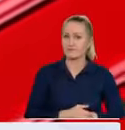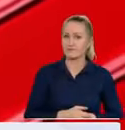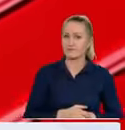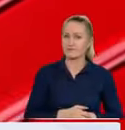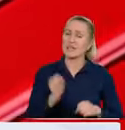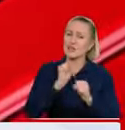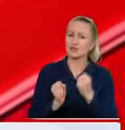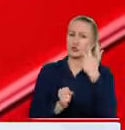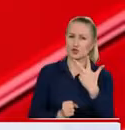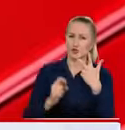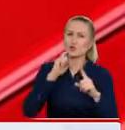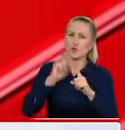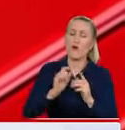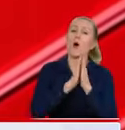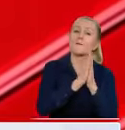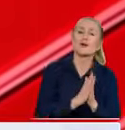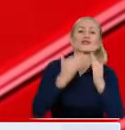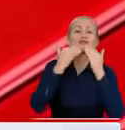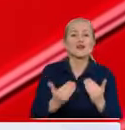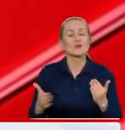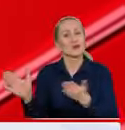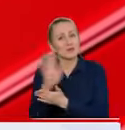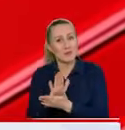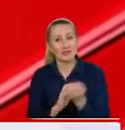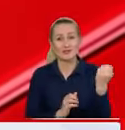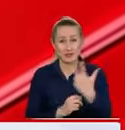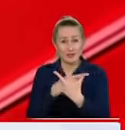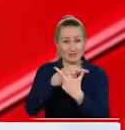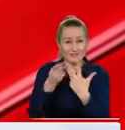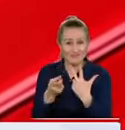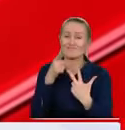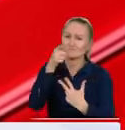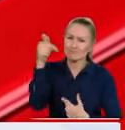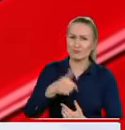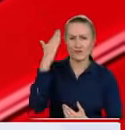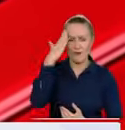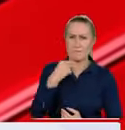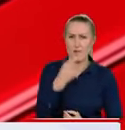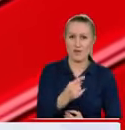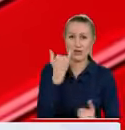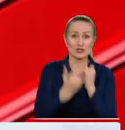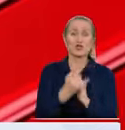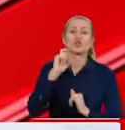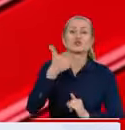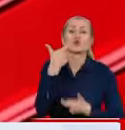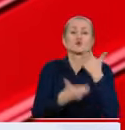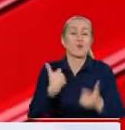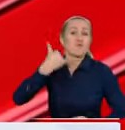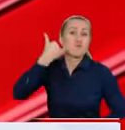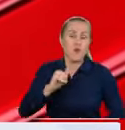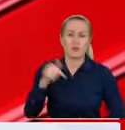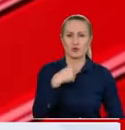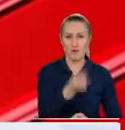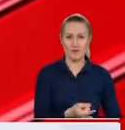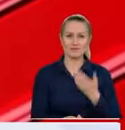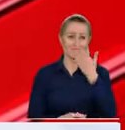trzy słowa: proszę, dziękuję, przepraszam, które trzeba powiedzieć w momencie, kiedy zrobi się jakiś błąd. Panie